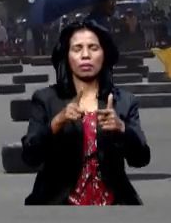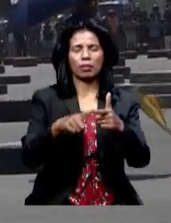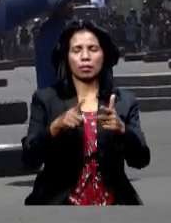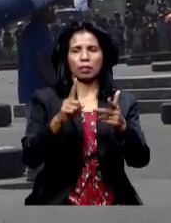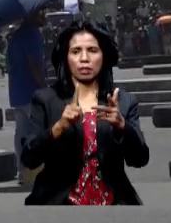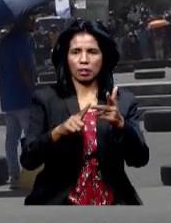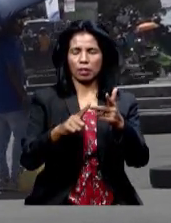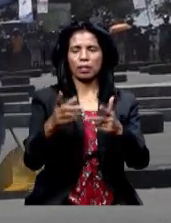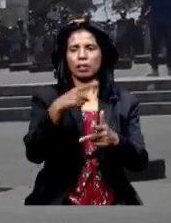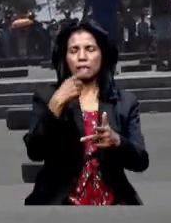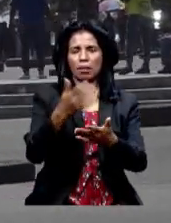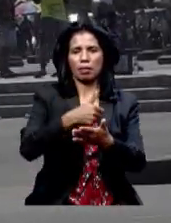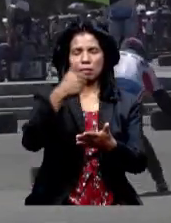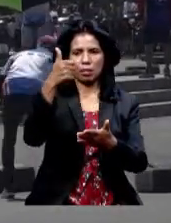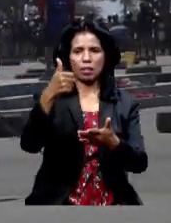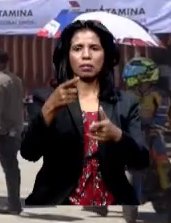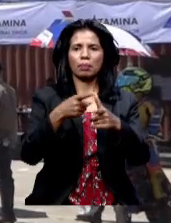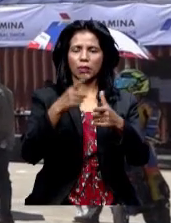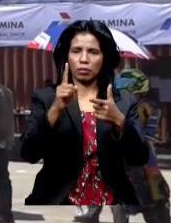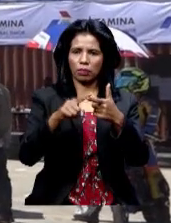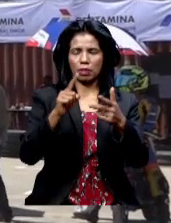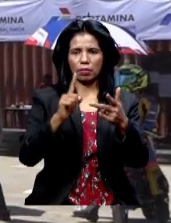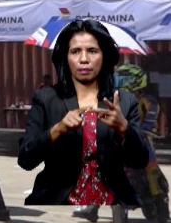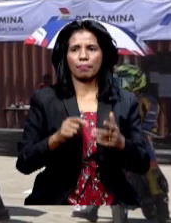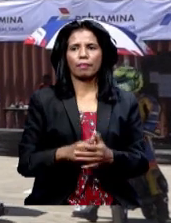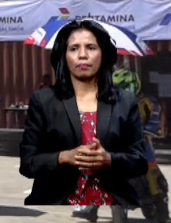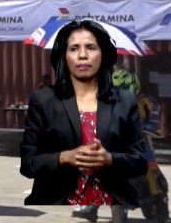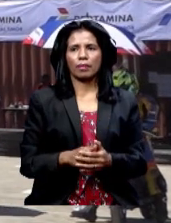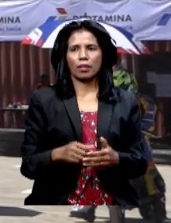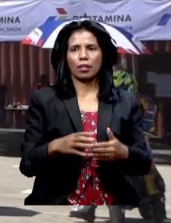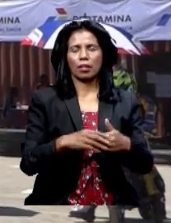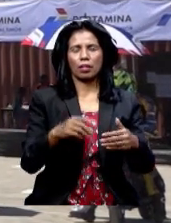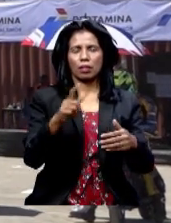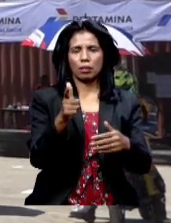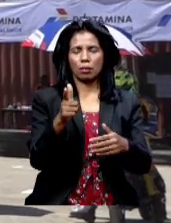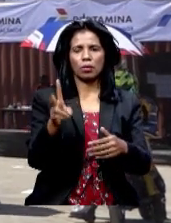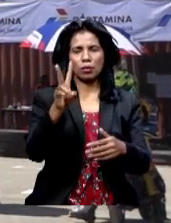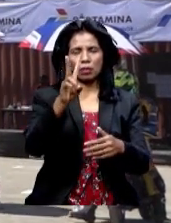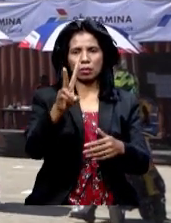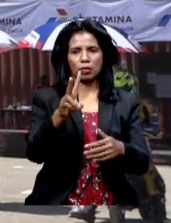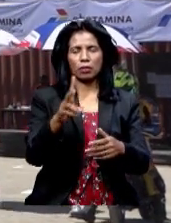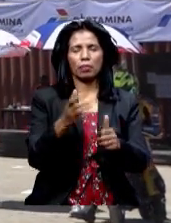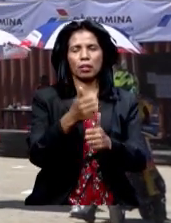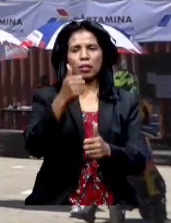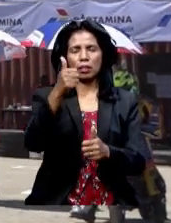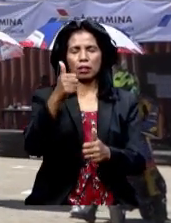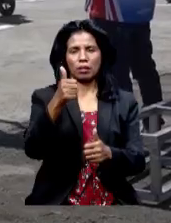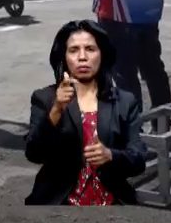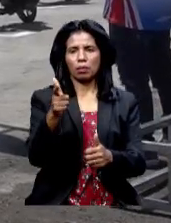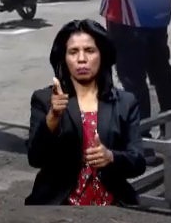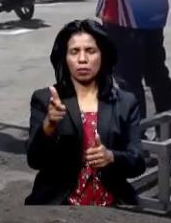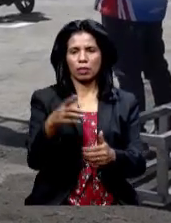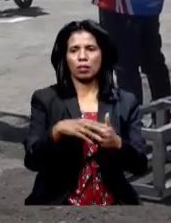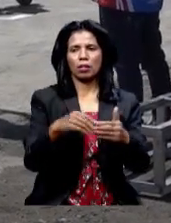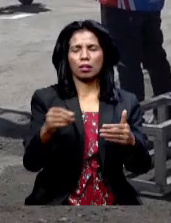to quinto lugar. 1.25 juara 2 poin 22, juara 3 poin 20.